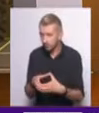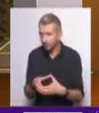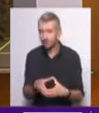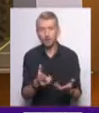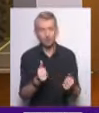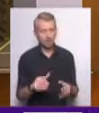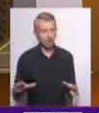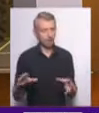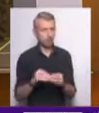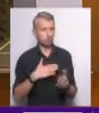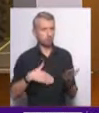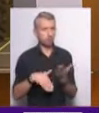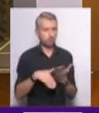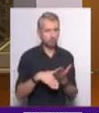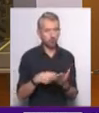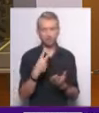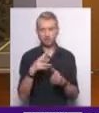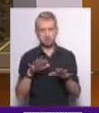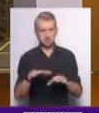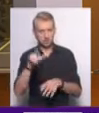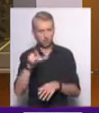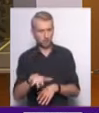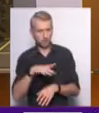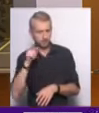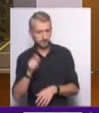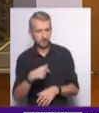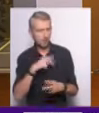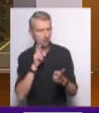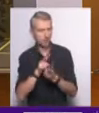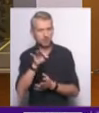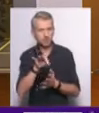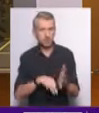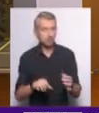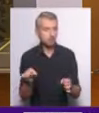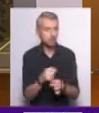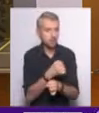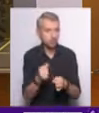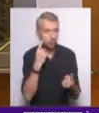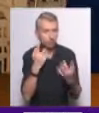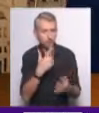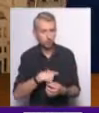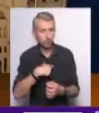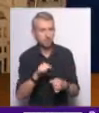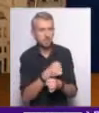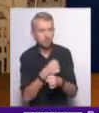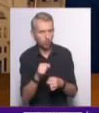своїм помічником, і так само 2 людини місцевих приїхало. Нас зустріли відразу ж бійкою. уявіть собі, відразу ж